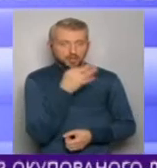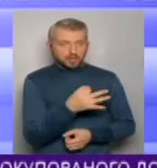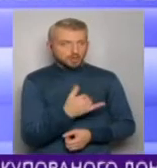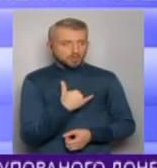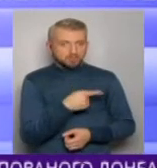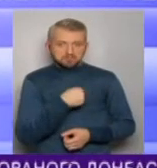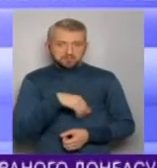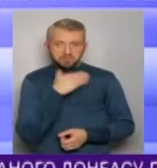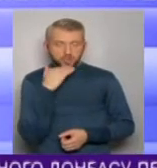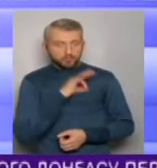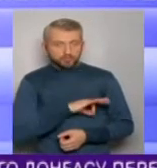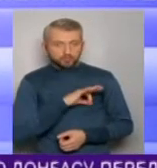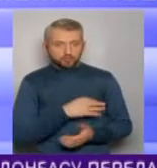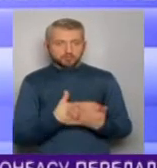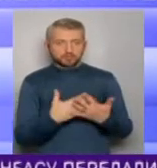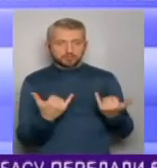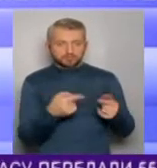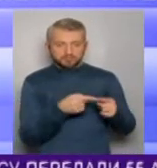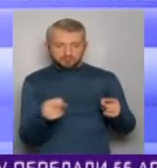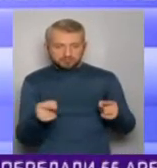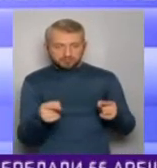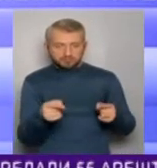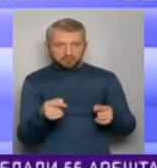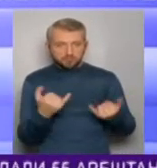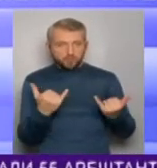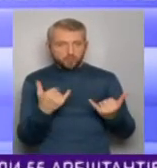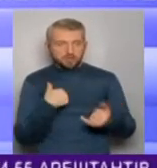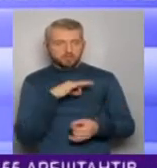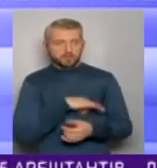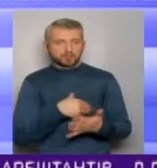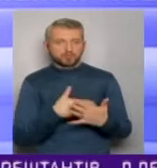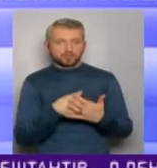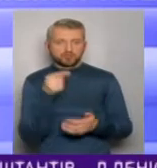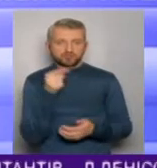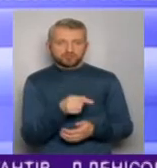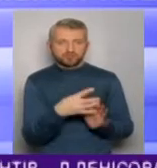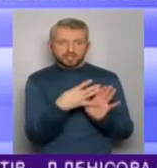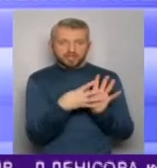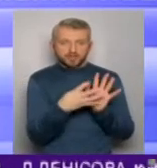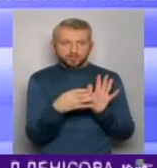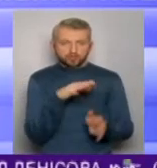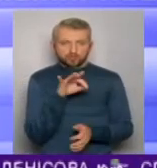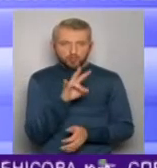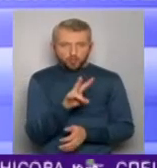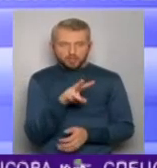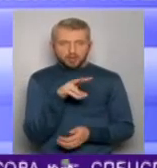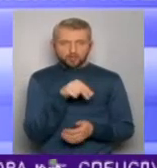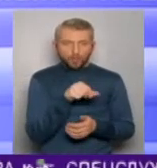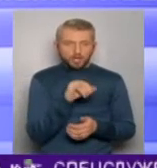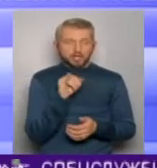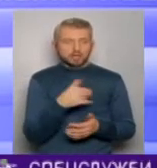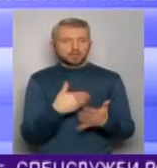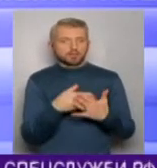і використовуємо. Скажімо, за сьогоднішню добу ми використали десь порядка 1900 тонн солі і